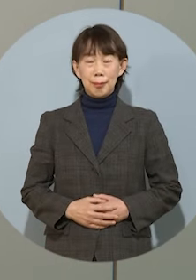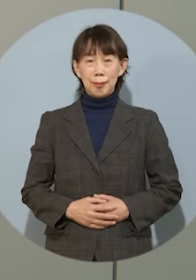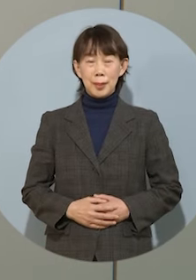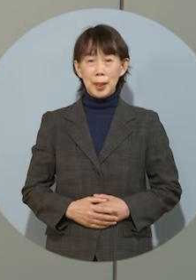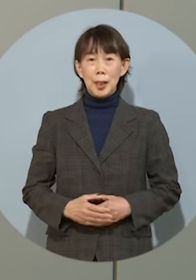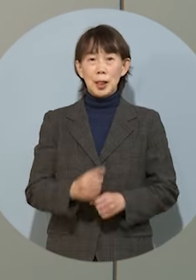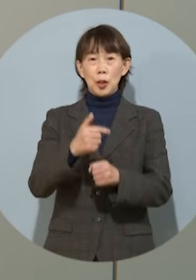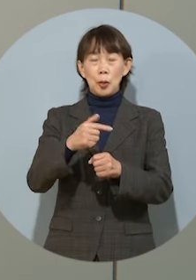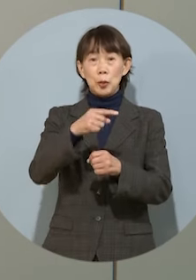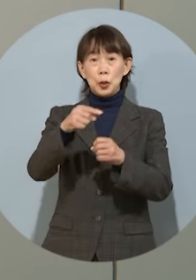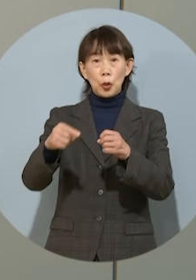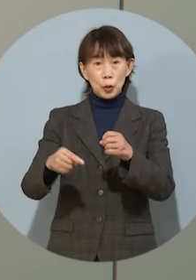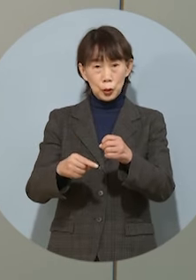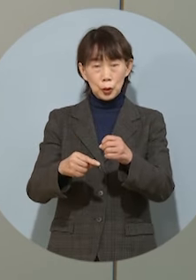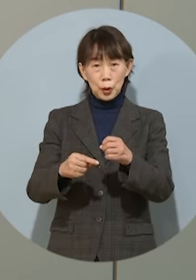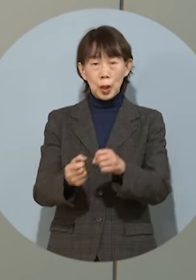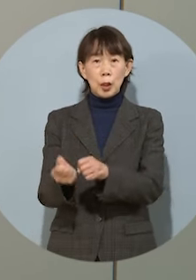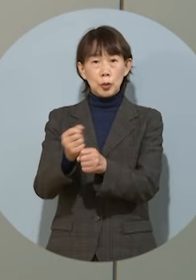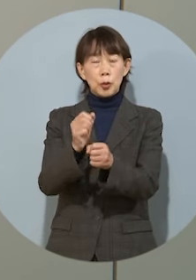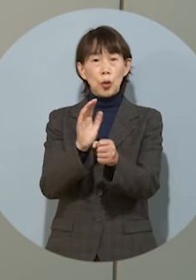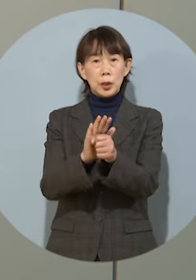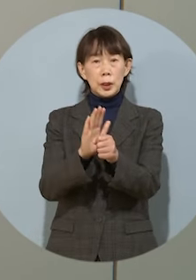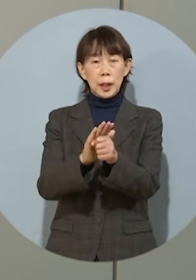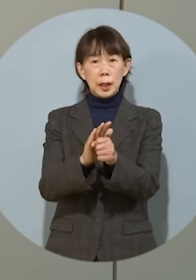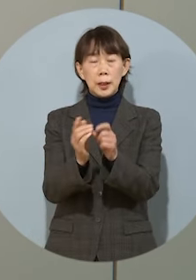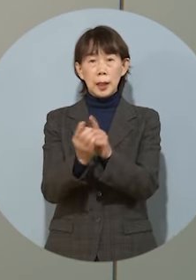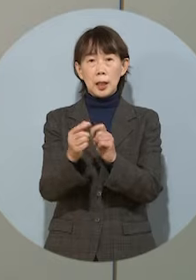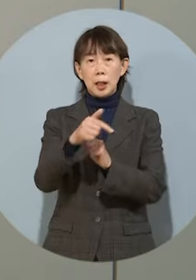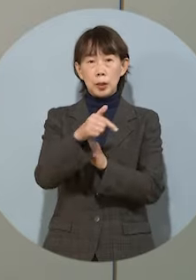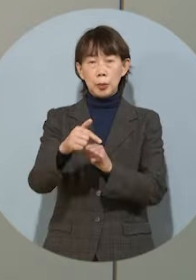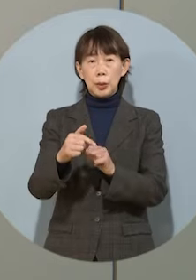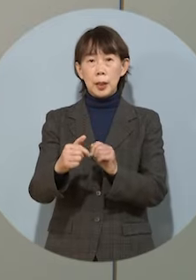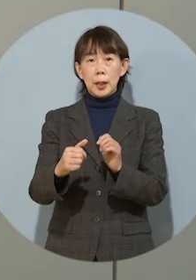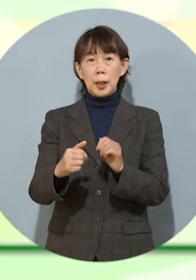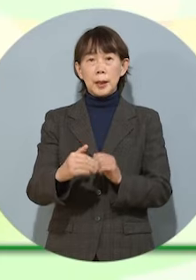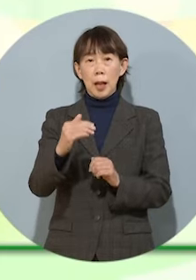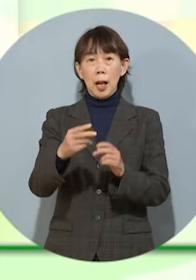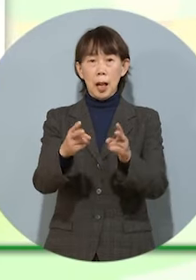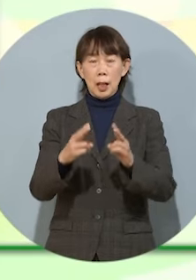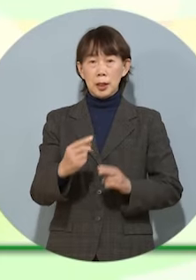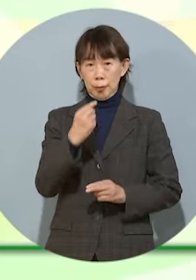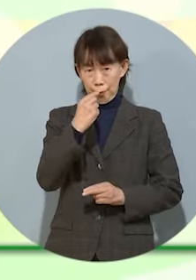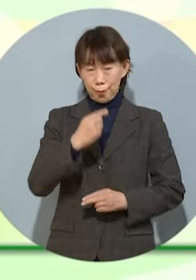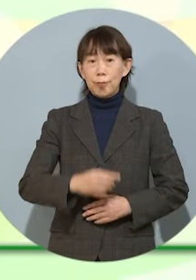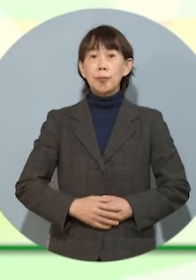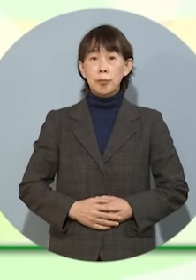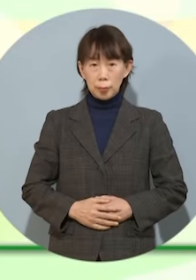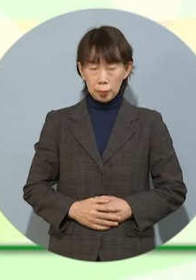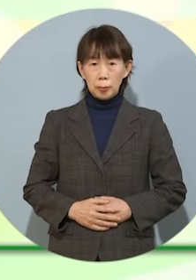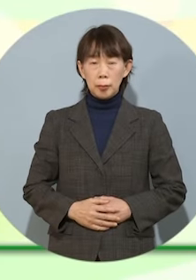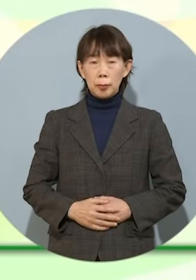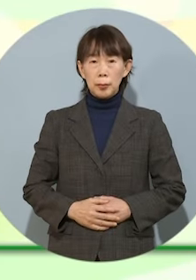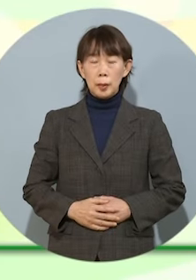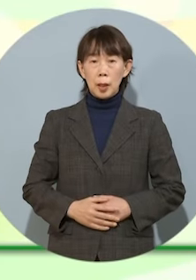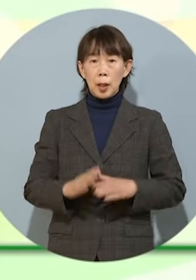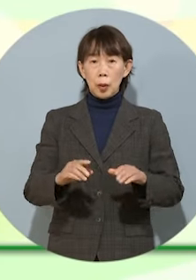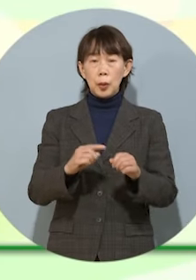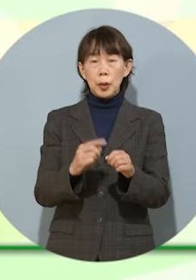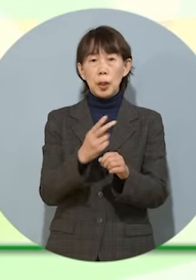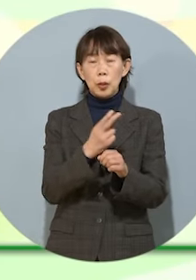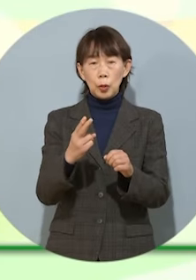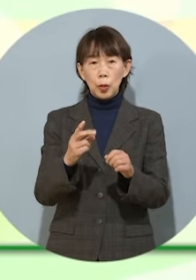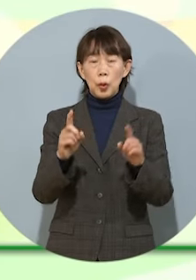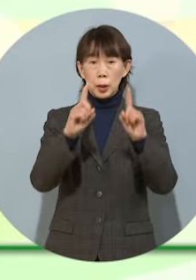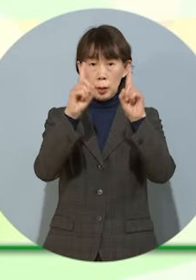東京都総務局復興支援対策部の高橋です。今年度の東日本大震